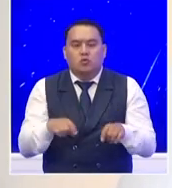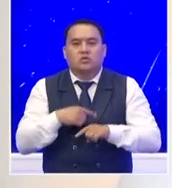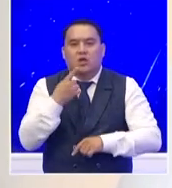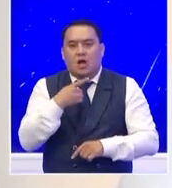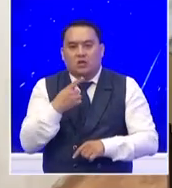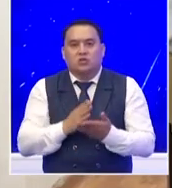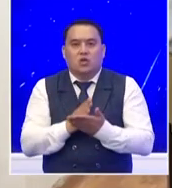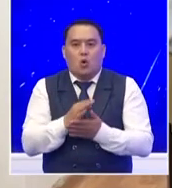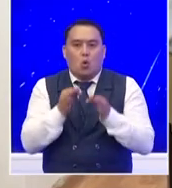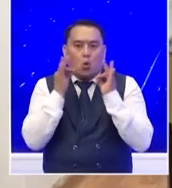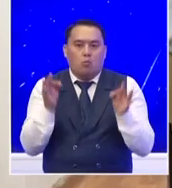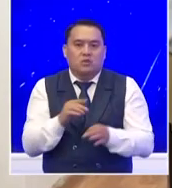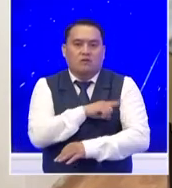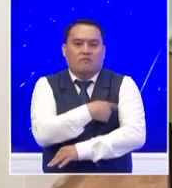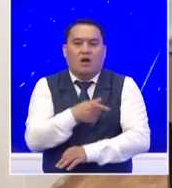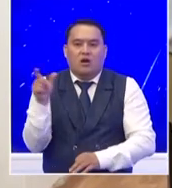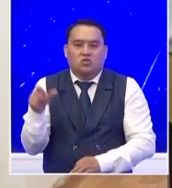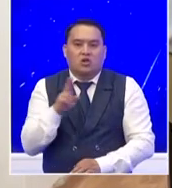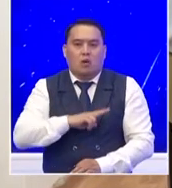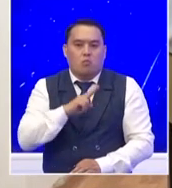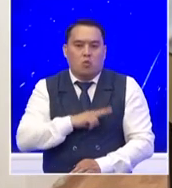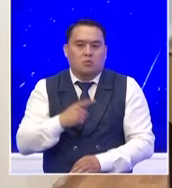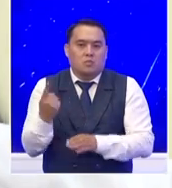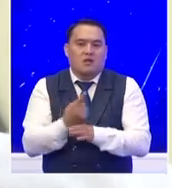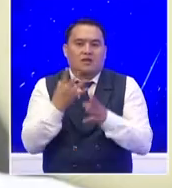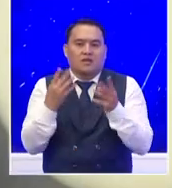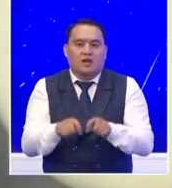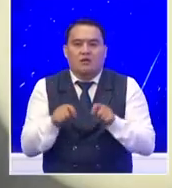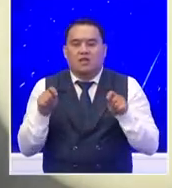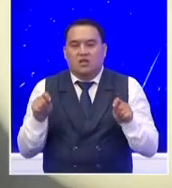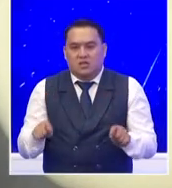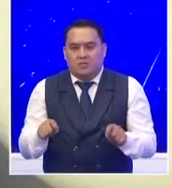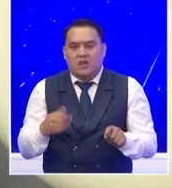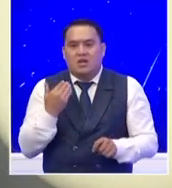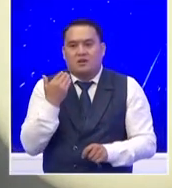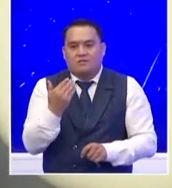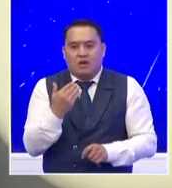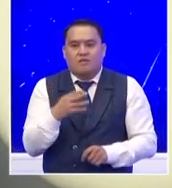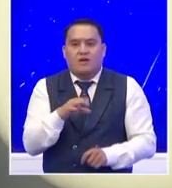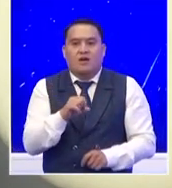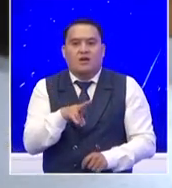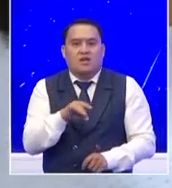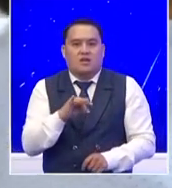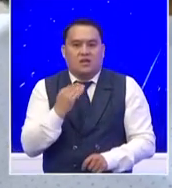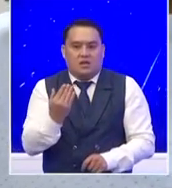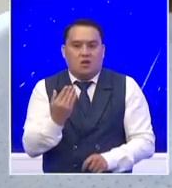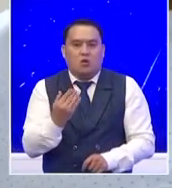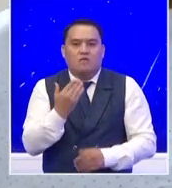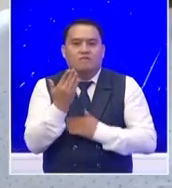и заслуги опытных врачей, которые работают здесь с первых дней открытия. В их числе и Валерий Фирсов. Его,